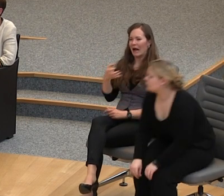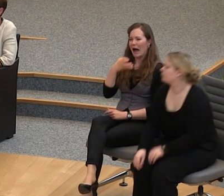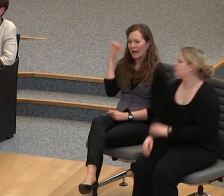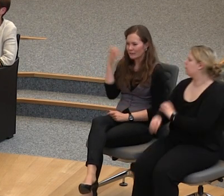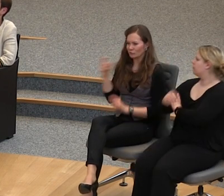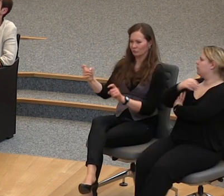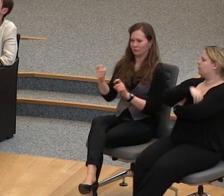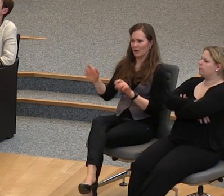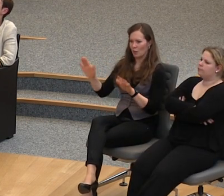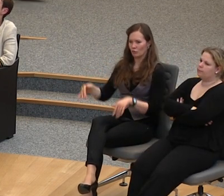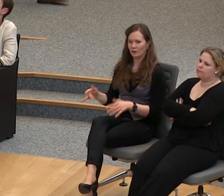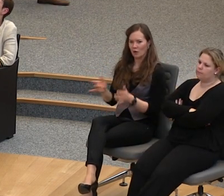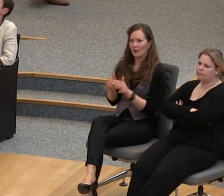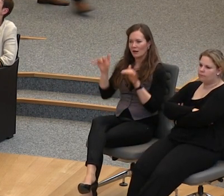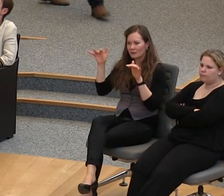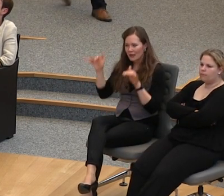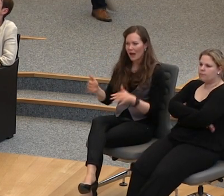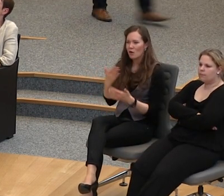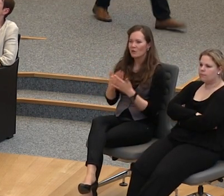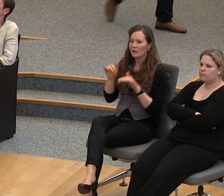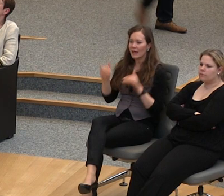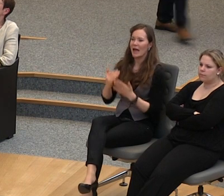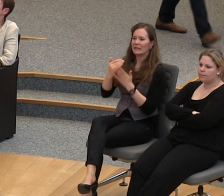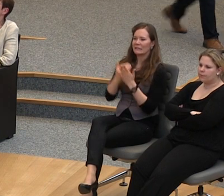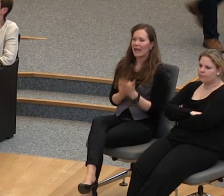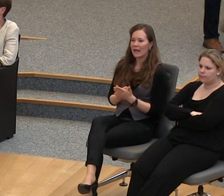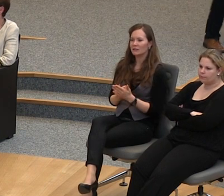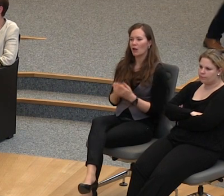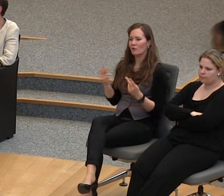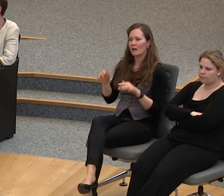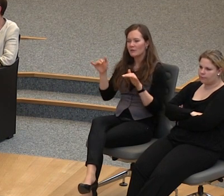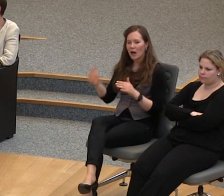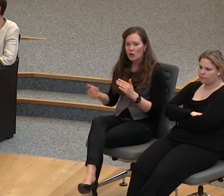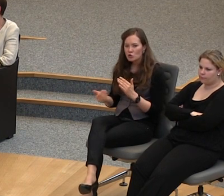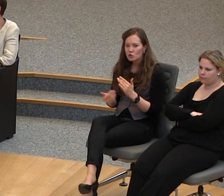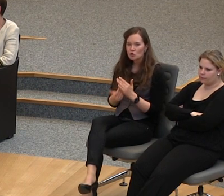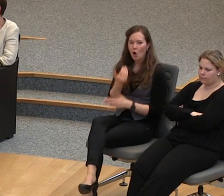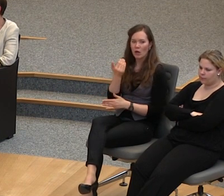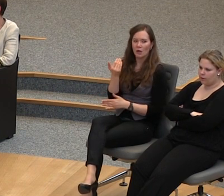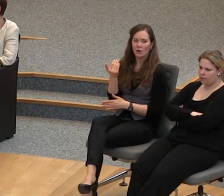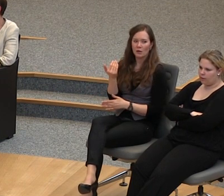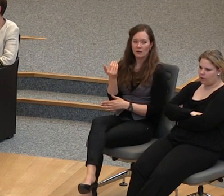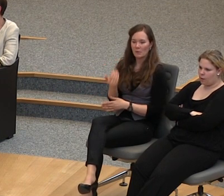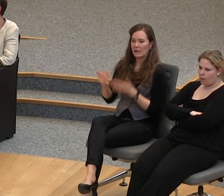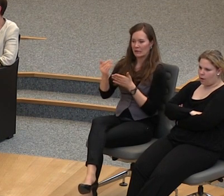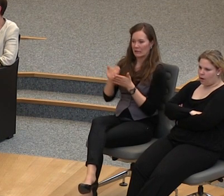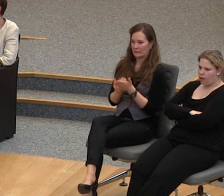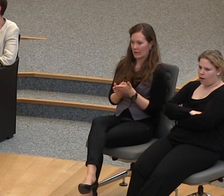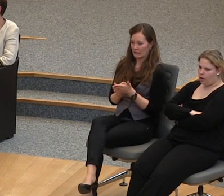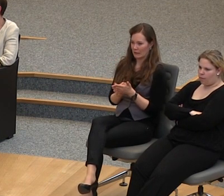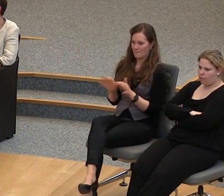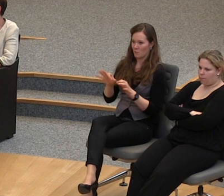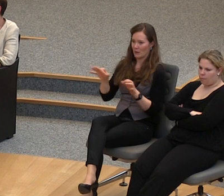sagen, wir haben Gesetze, es werden keine neuen oder jetzt im Moment in dem Zusammenhang nicht neue Gesetze